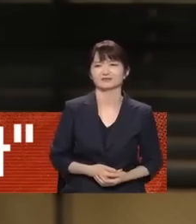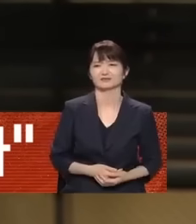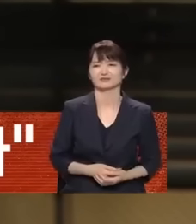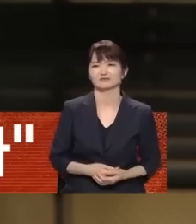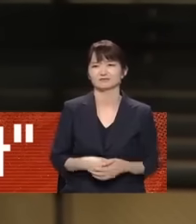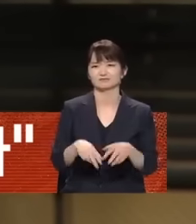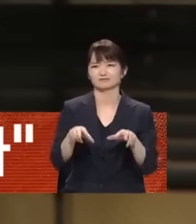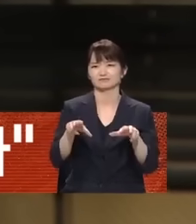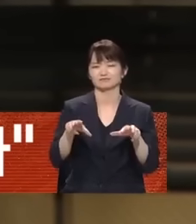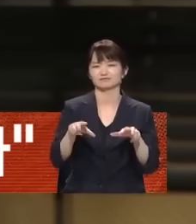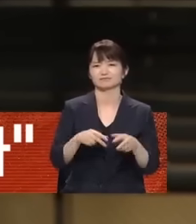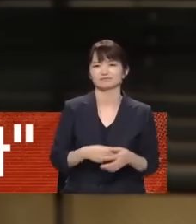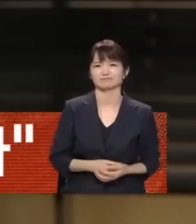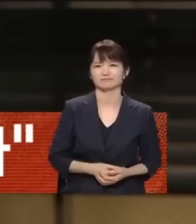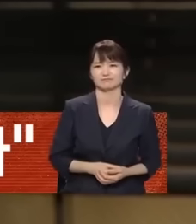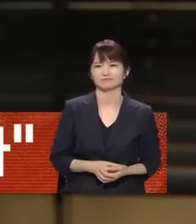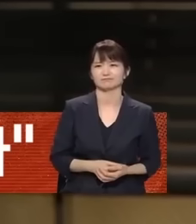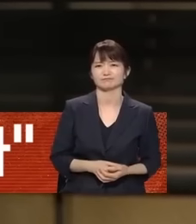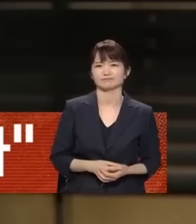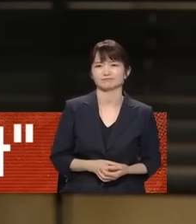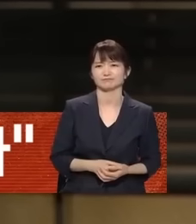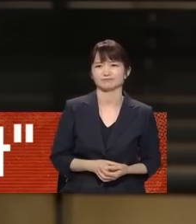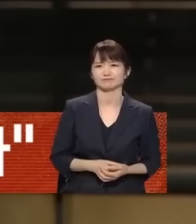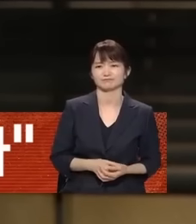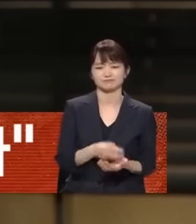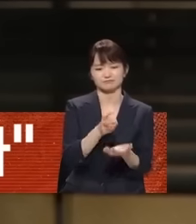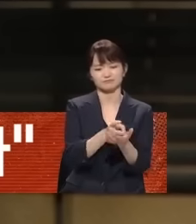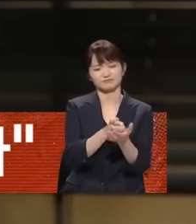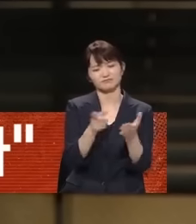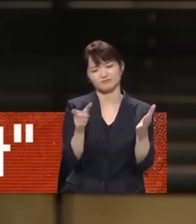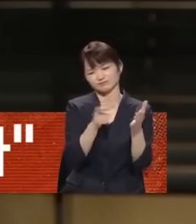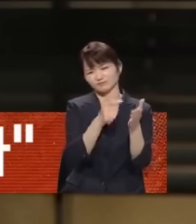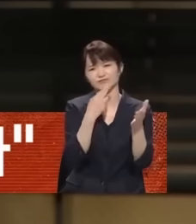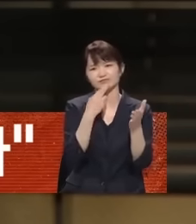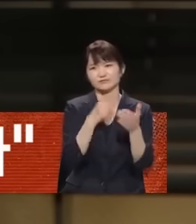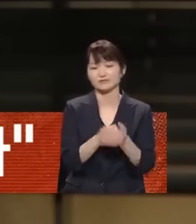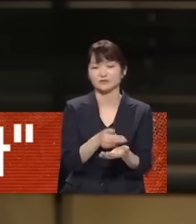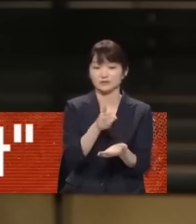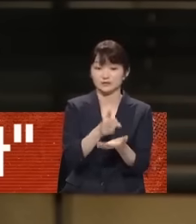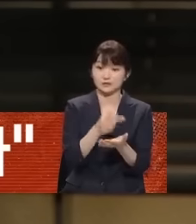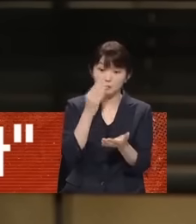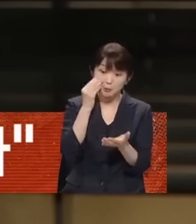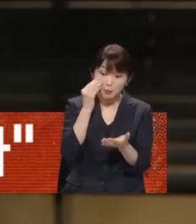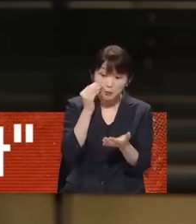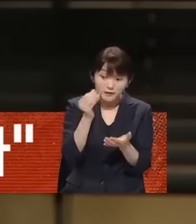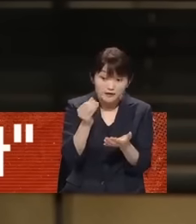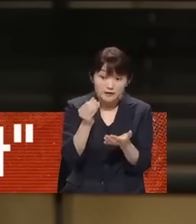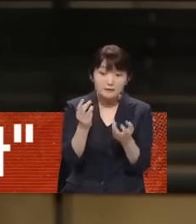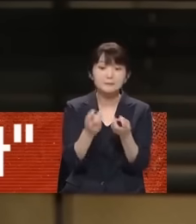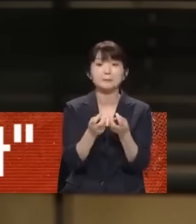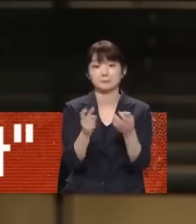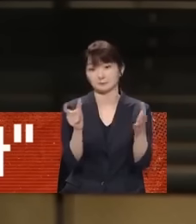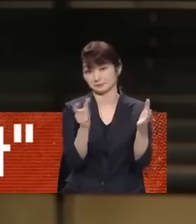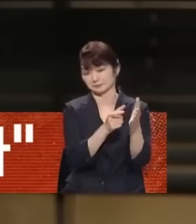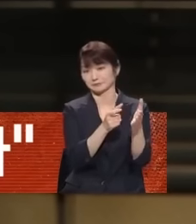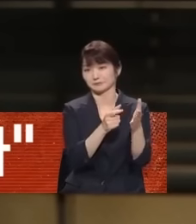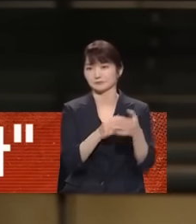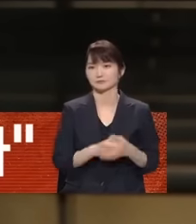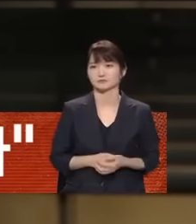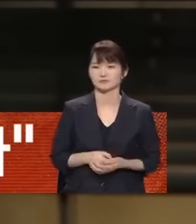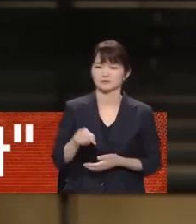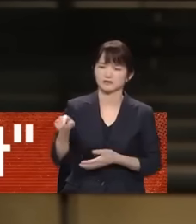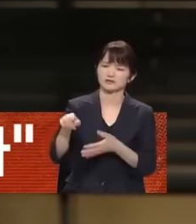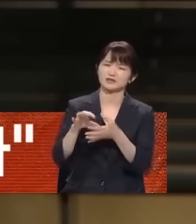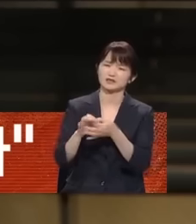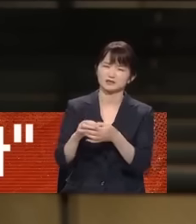이제 지금 단계에서는 뭐 아직까지는 규정이 없기 때문에 그냥 주차만 원활하게 할 수 있는 요것만 규정이 돼 있거든요. 그러다 보니까 저런 분쟁이